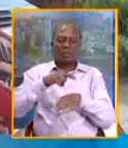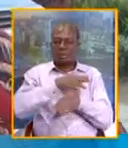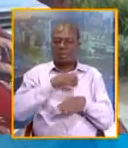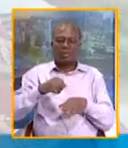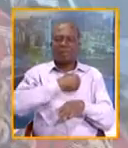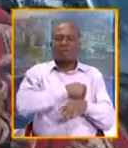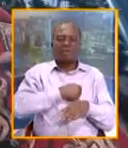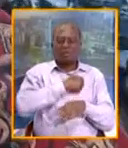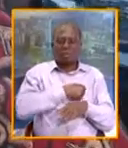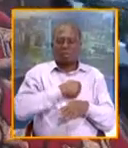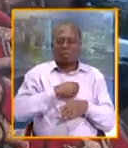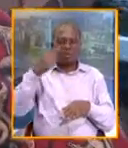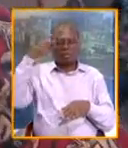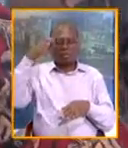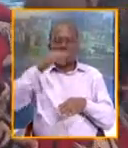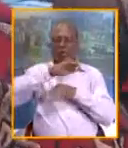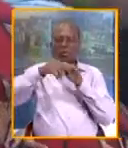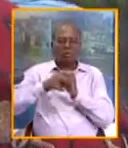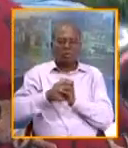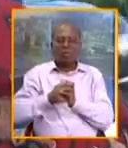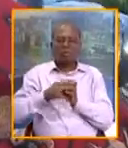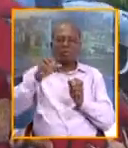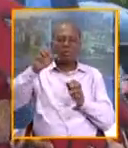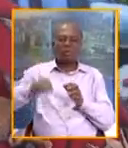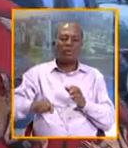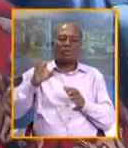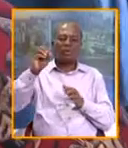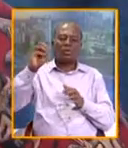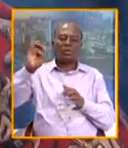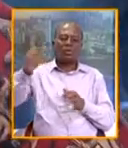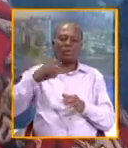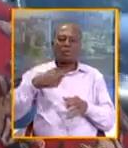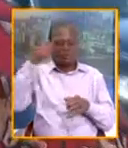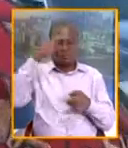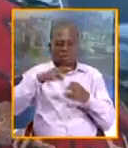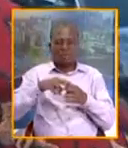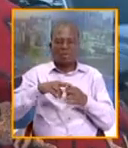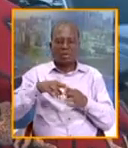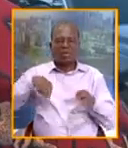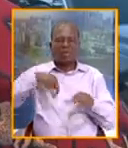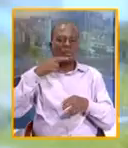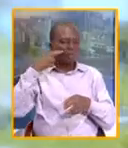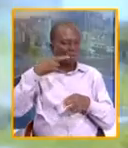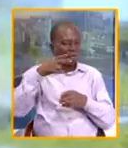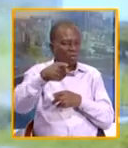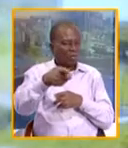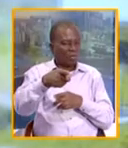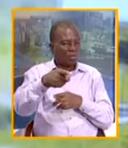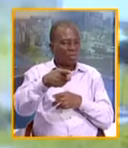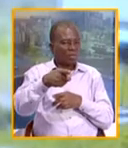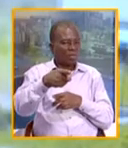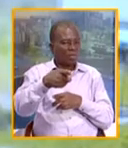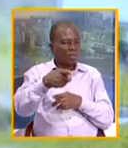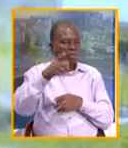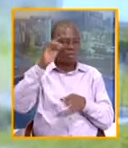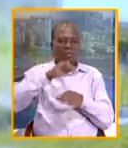a quitté brutalement et de la survie et le sud comoé année beaucoup conscients que nous devons regarder dans la même direction c'est